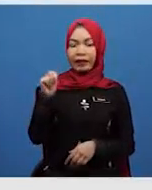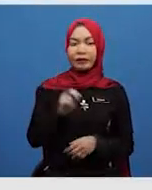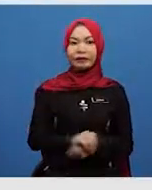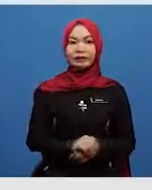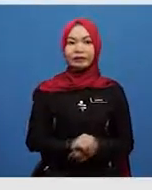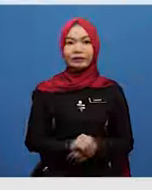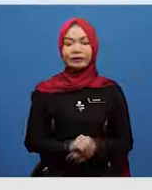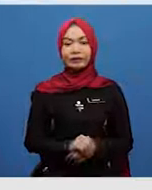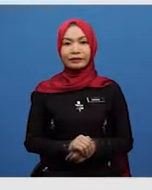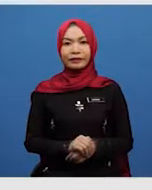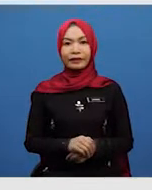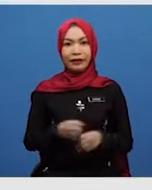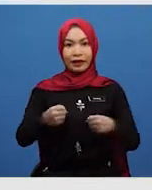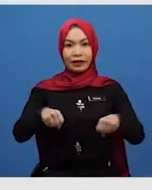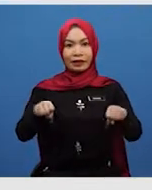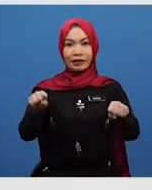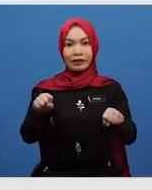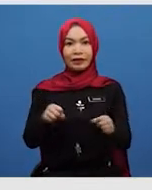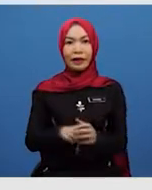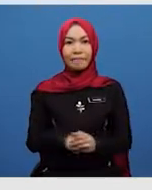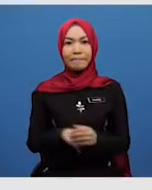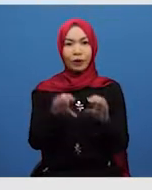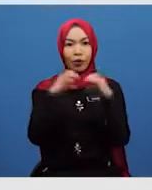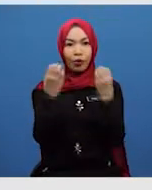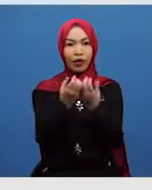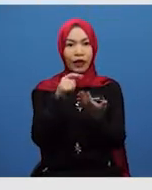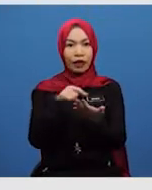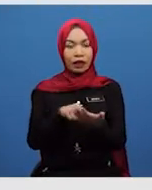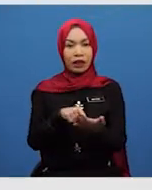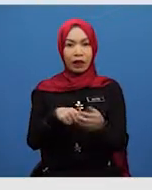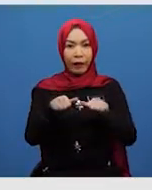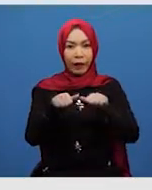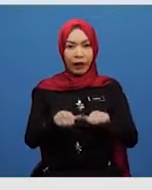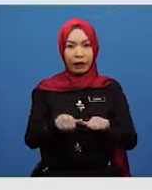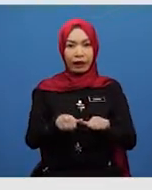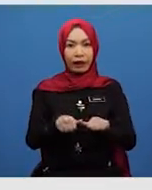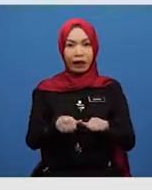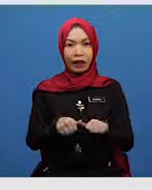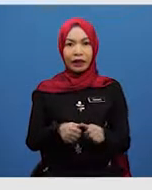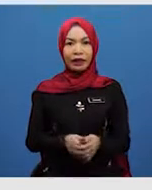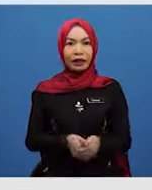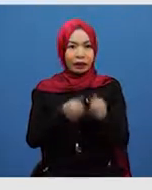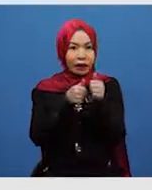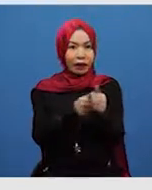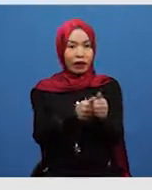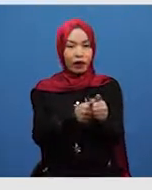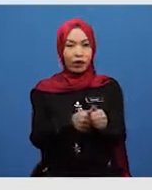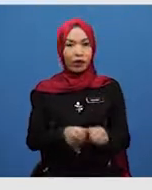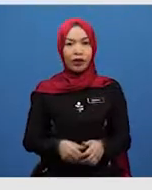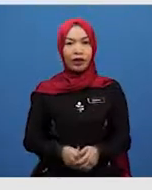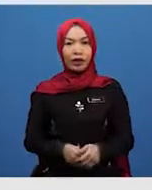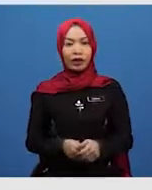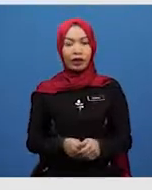sistem kesukuan this rainy amat menekankan terhadap kepatuhan kepada adat